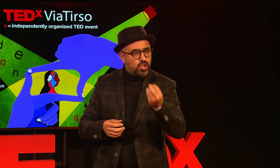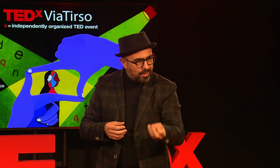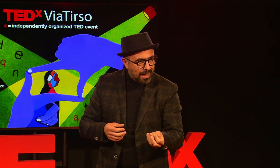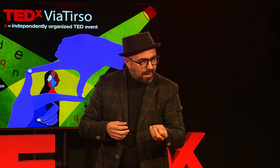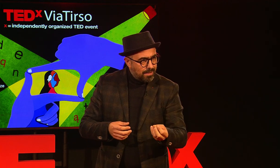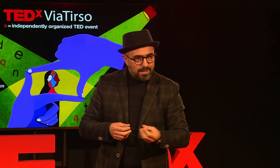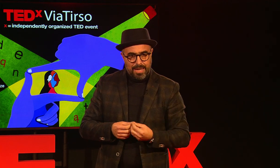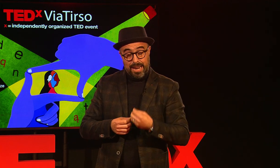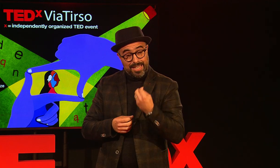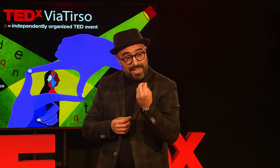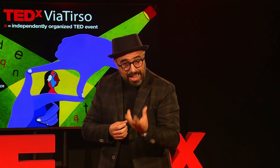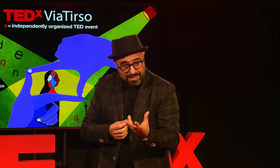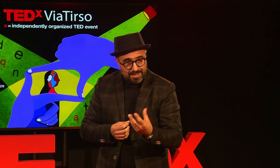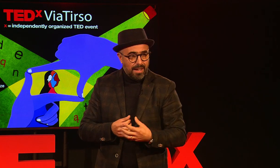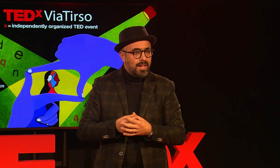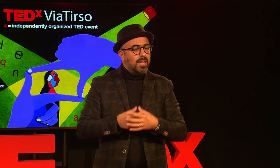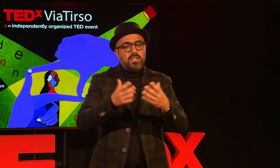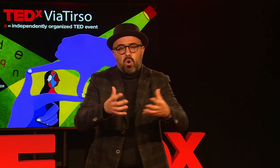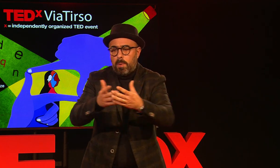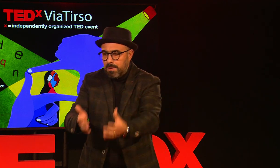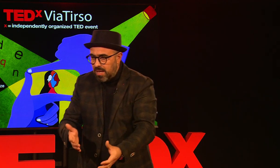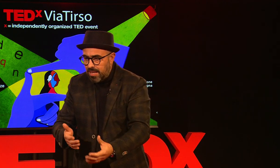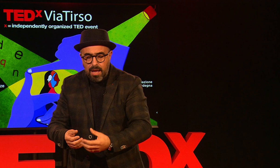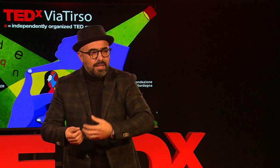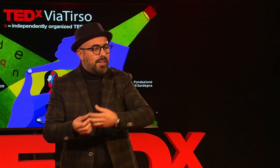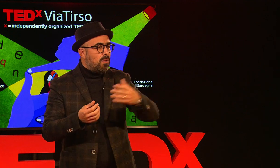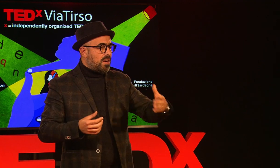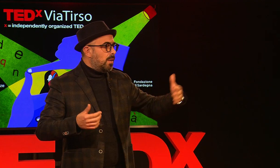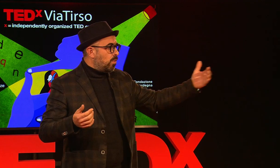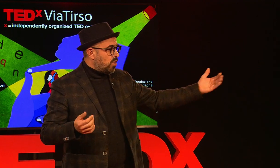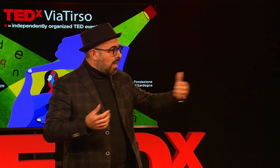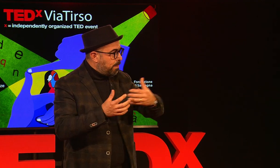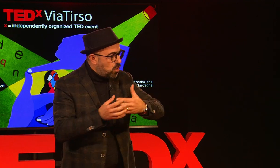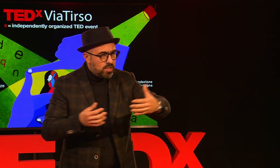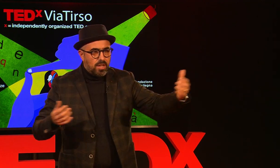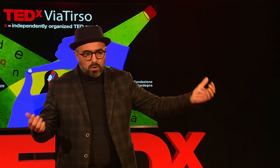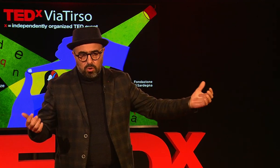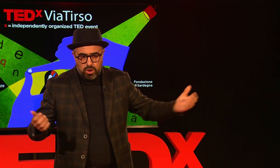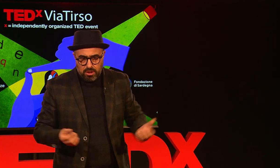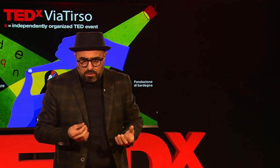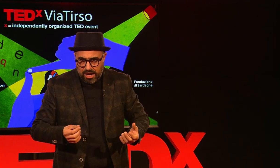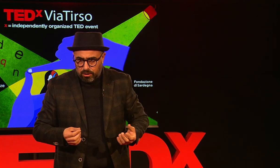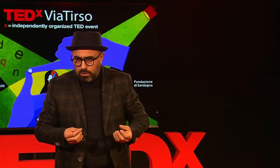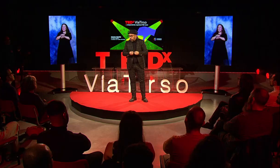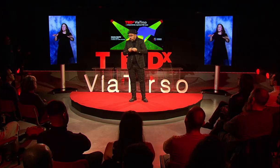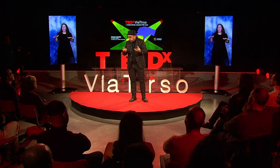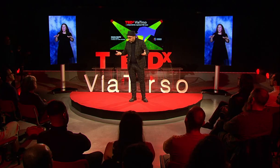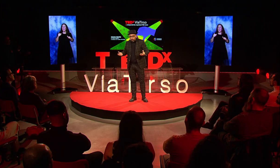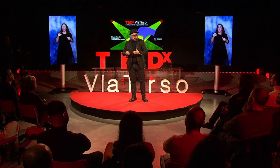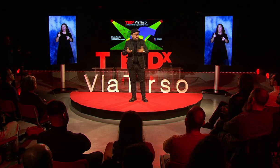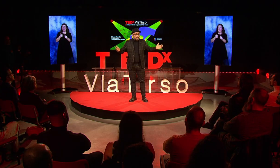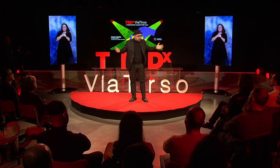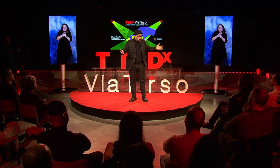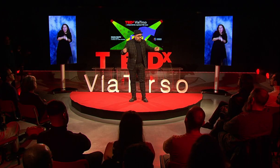la capacità e la resilienza di chi si occupa di media di adeguarsi al progetto tecnologici che sono in atto che sono